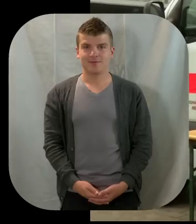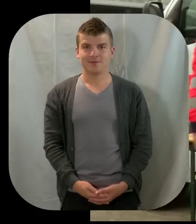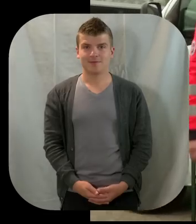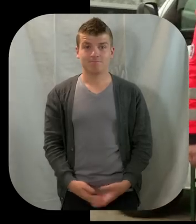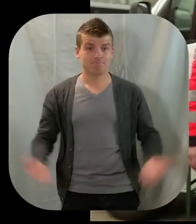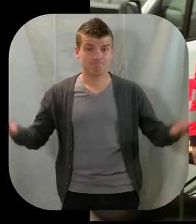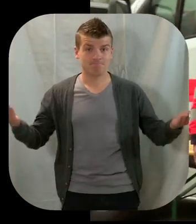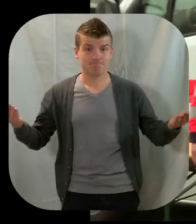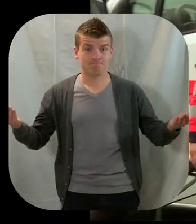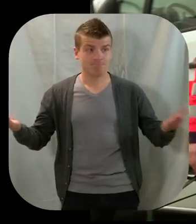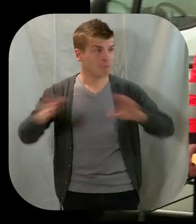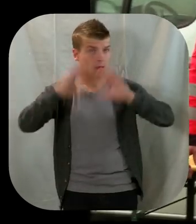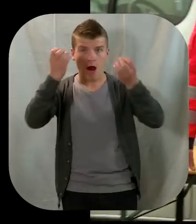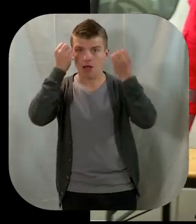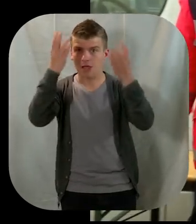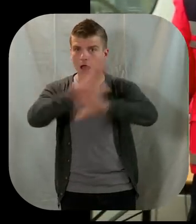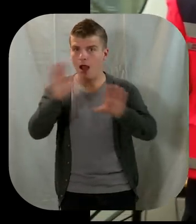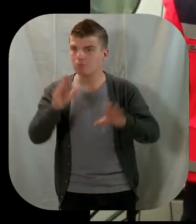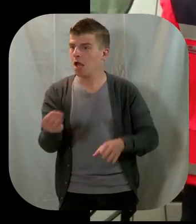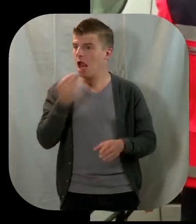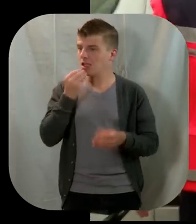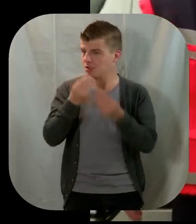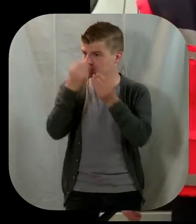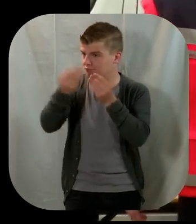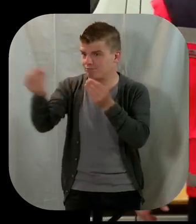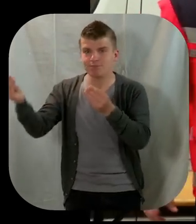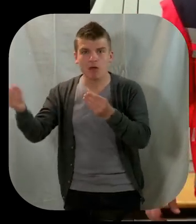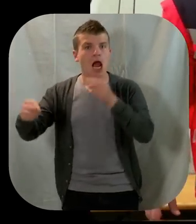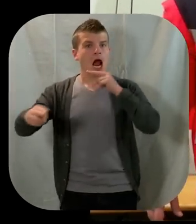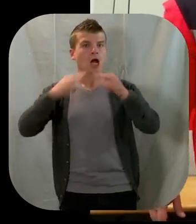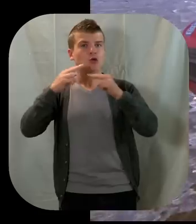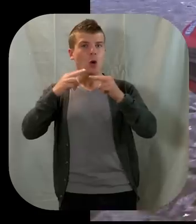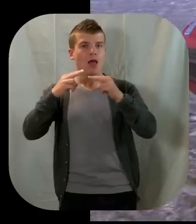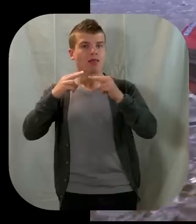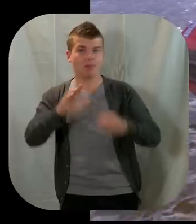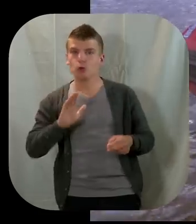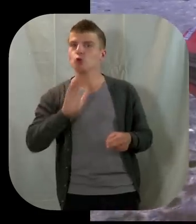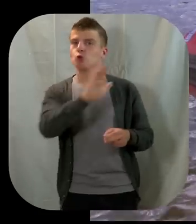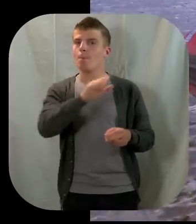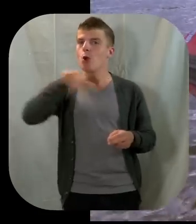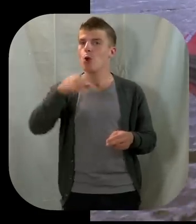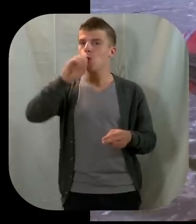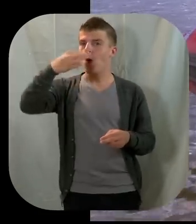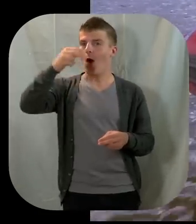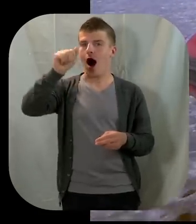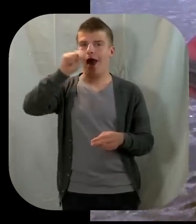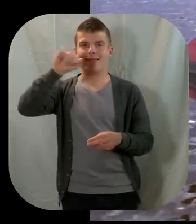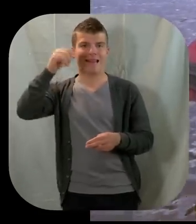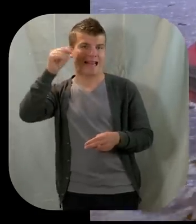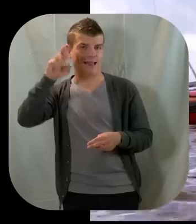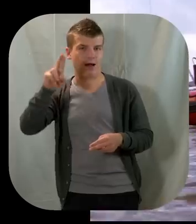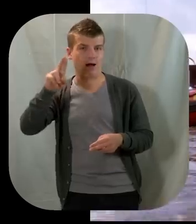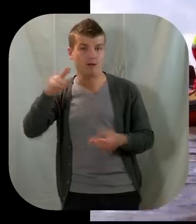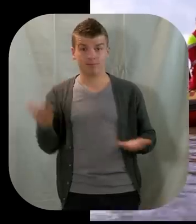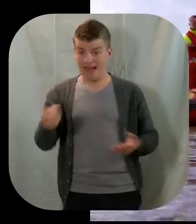Tja, alles klar zur Essensausgabe im Restaurant zum Johanniter. Nicht nur an Land